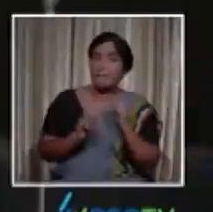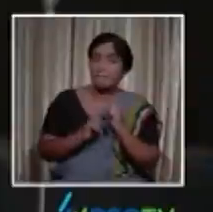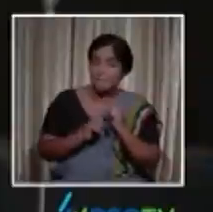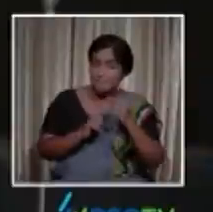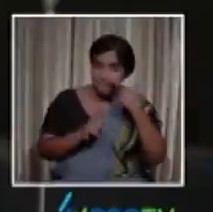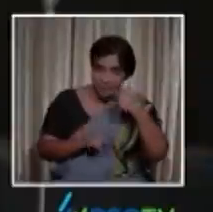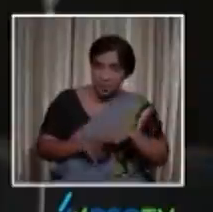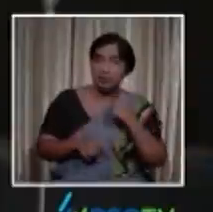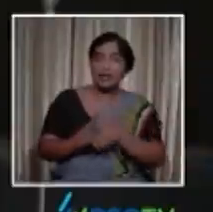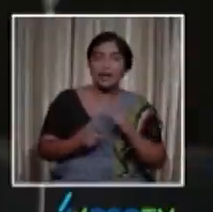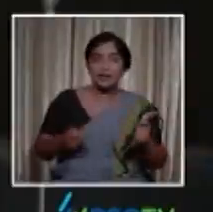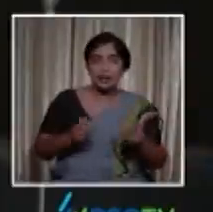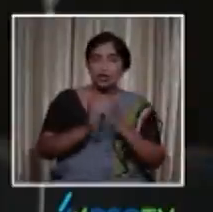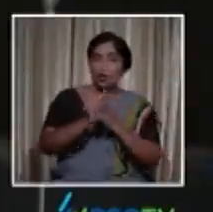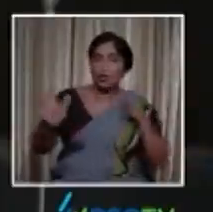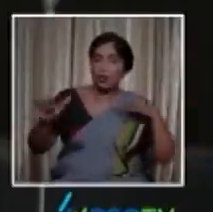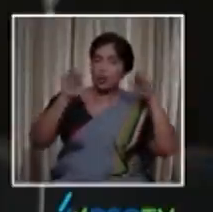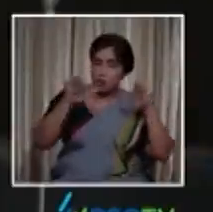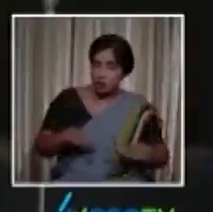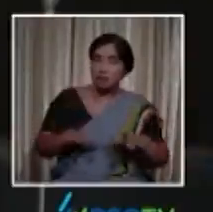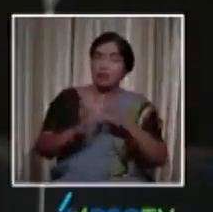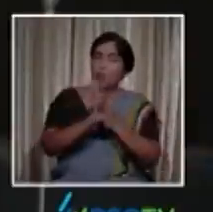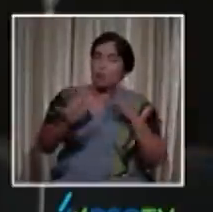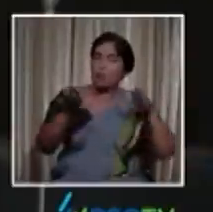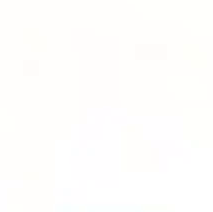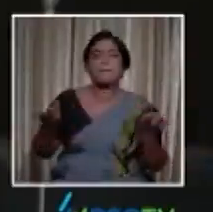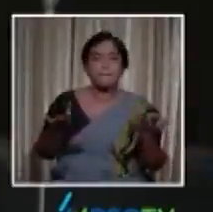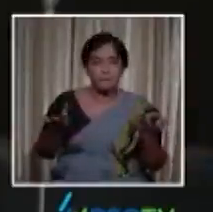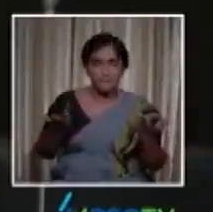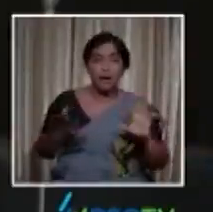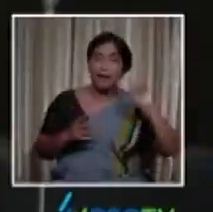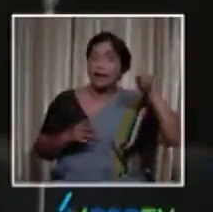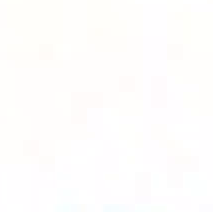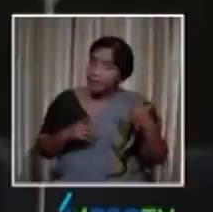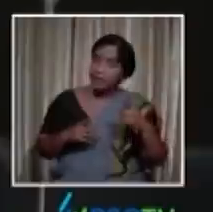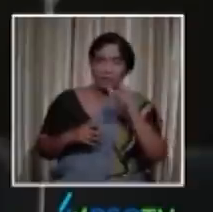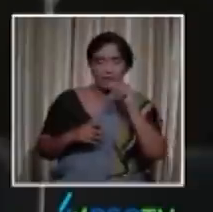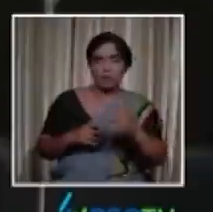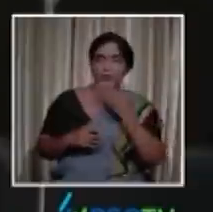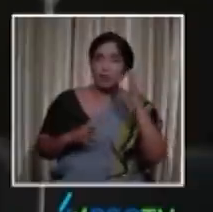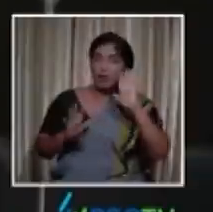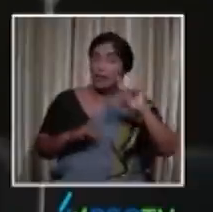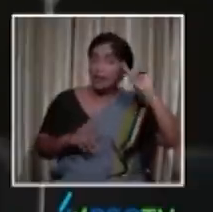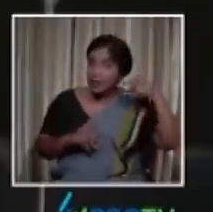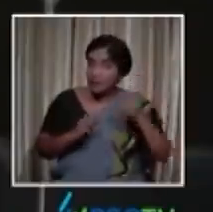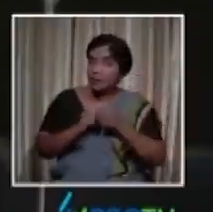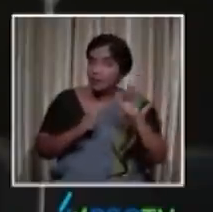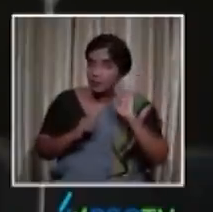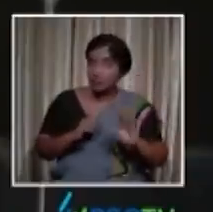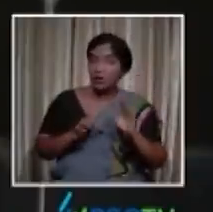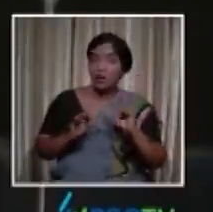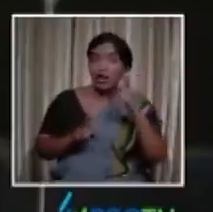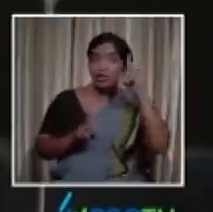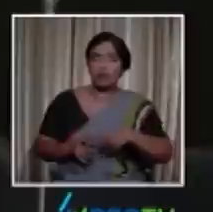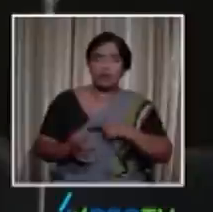ගෑස් වලටත් අද දවසේ පෝලිම් වල රැඳිලා ඉන්න පිරිසට පෝලිම් වල රැඳිලා ඉන්න එපා හෙට දවසේ ඉඳලා තමයි සිද්ධ වෙන්නේ නමුත් හෙට දවසේ ඉඳලා සිද්ධ වෙනකොටත් 80000යි